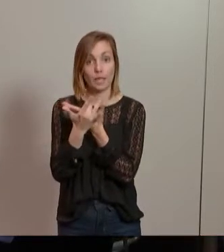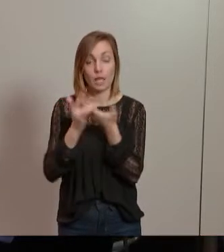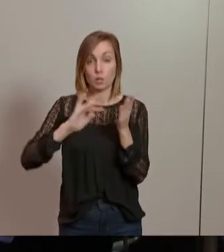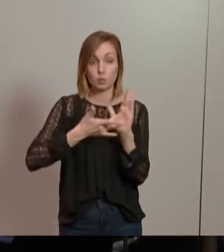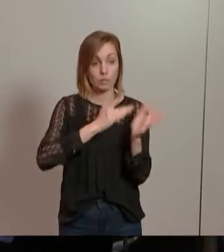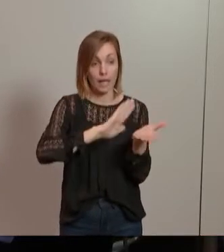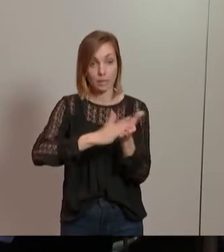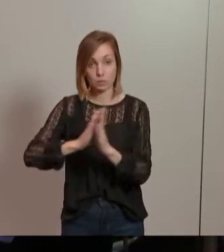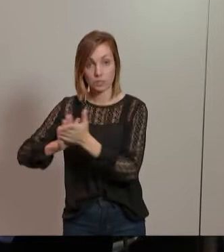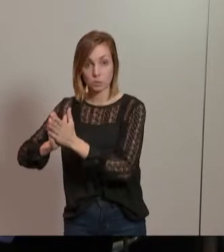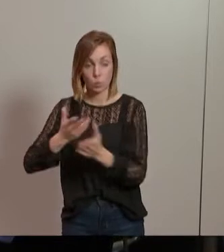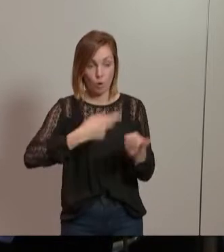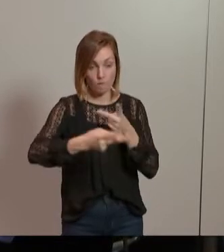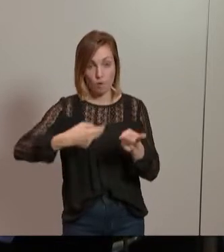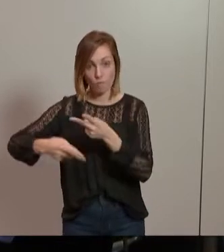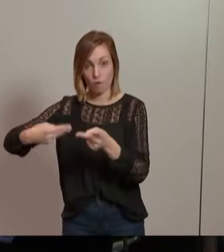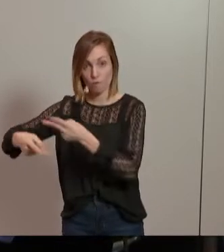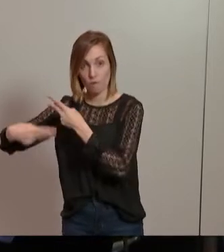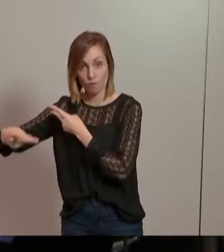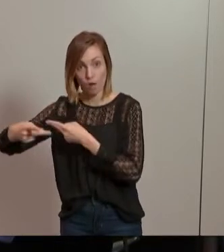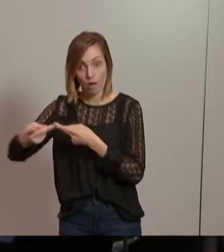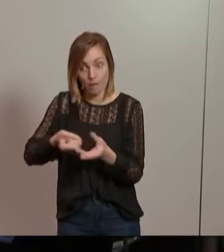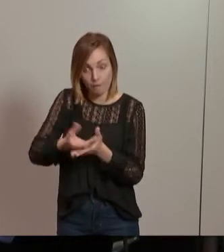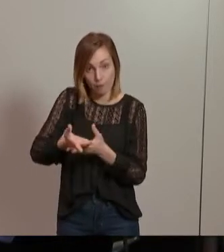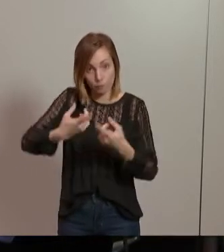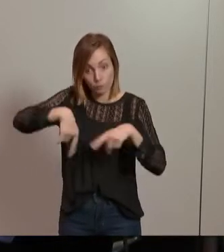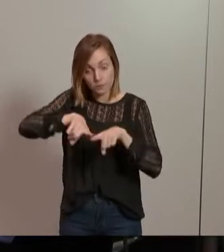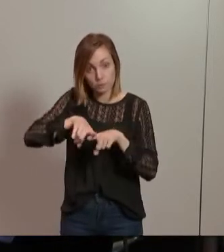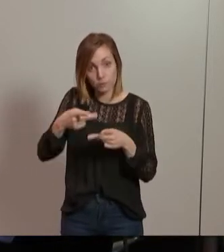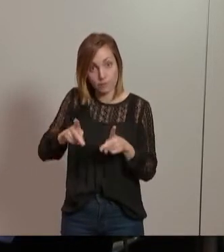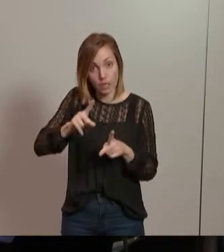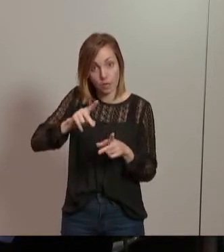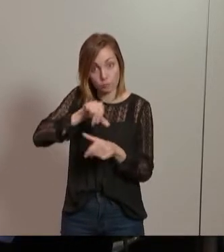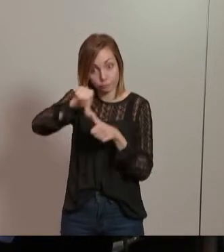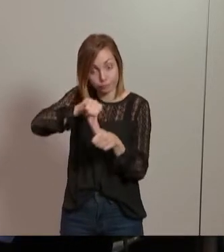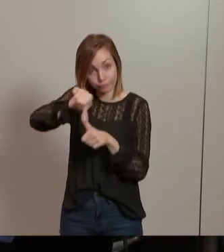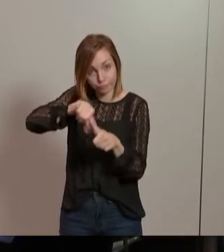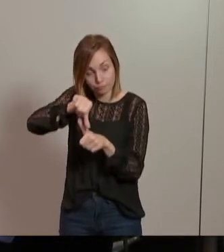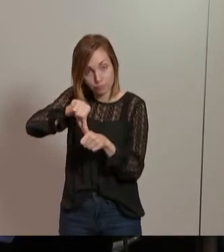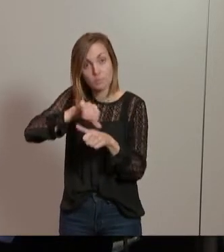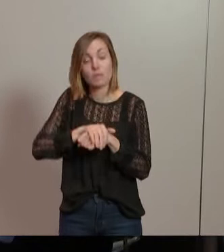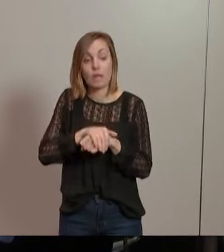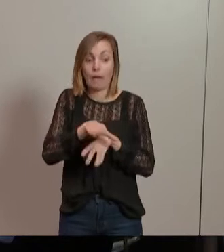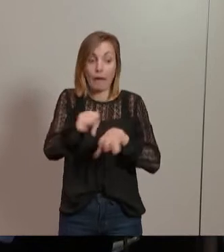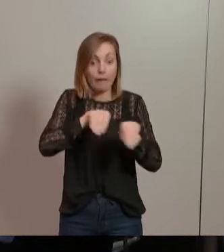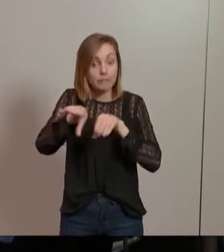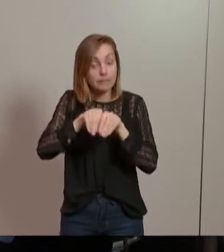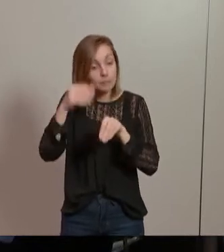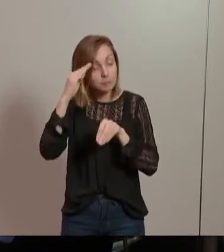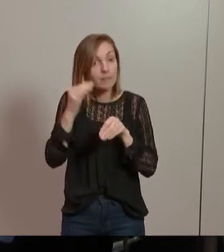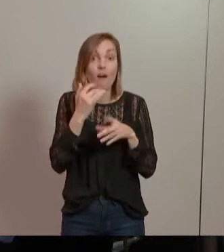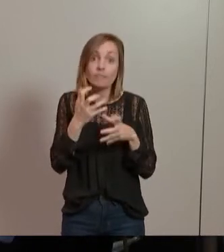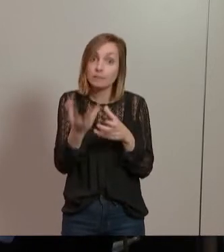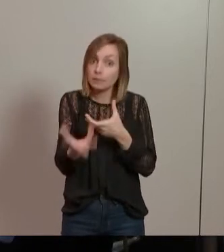déjà participantes pour les informer du renouvellement de la commission de la ville. Et les inviter éventuellement à renouveler leur